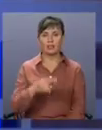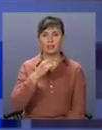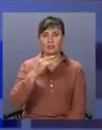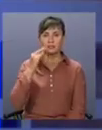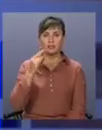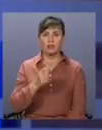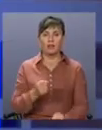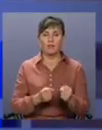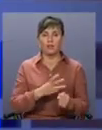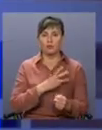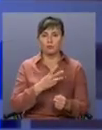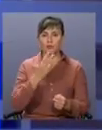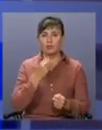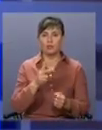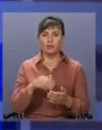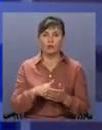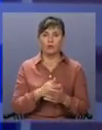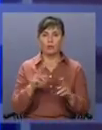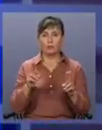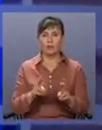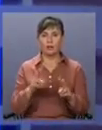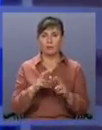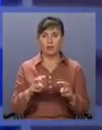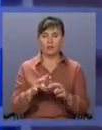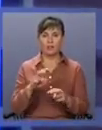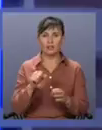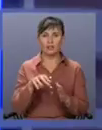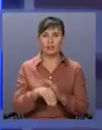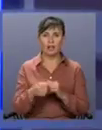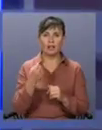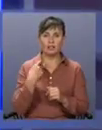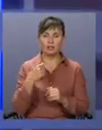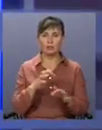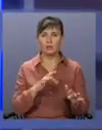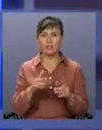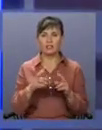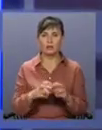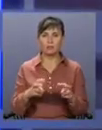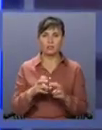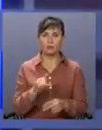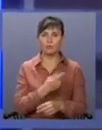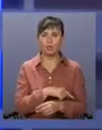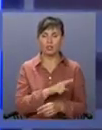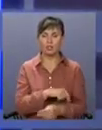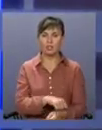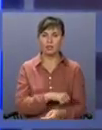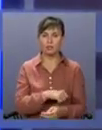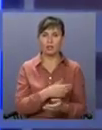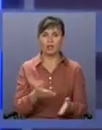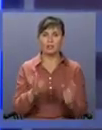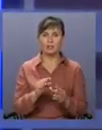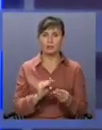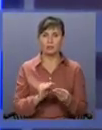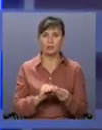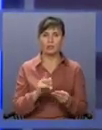Казахстанские автолюбители привыкают к новым правилам проверки на содержание алкоголя. Процесс обследования у врачей-наркологов остался